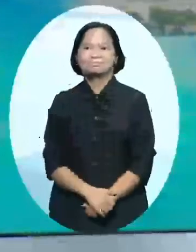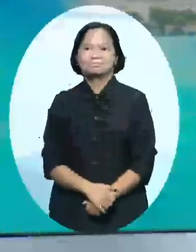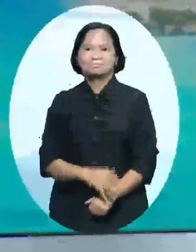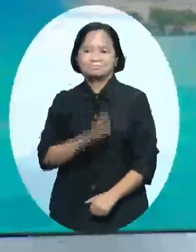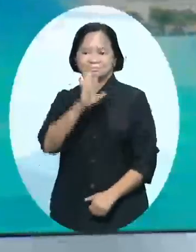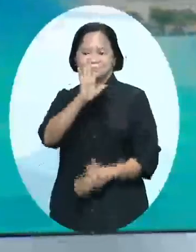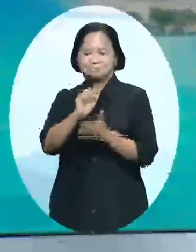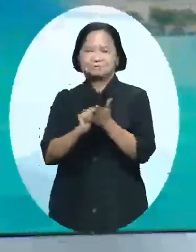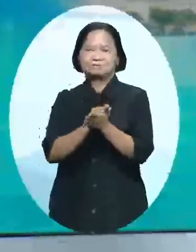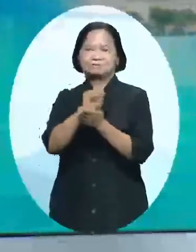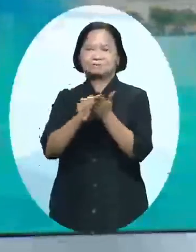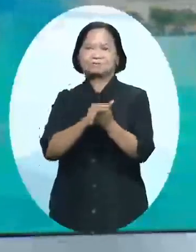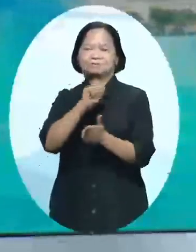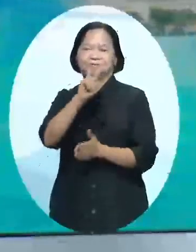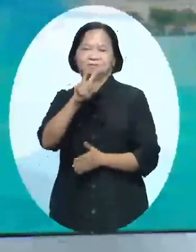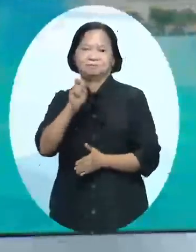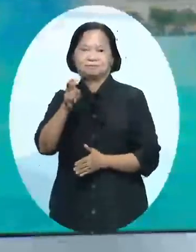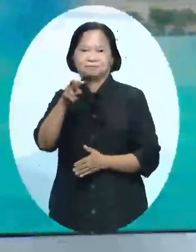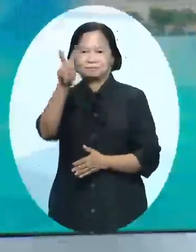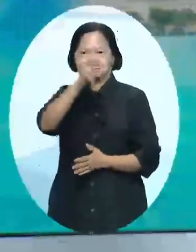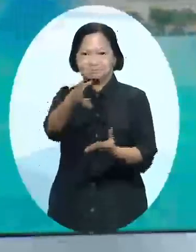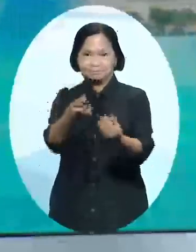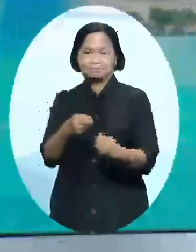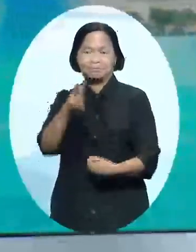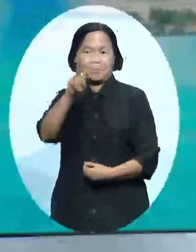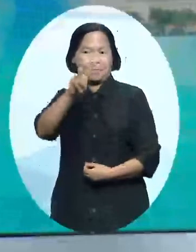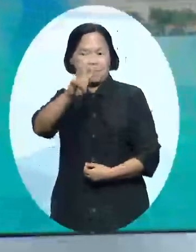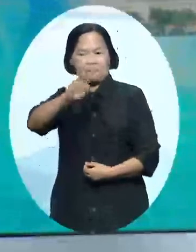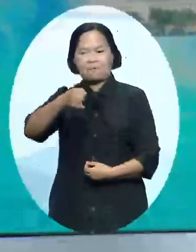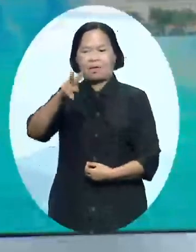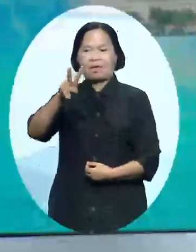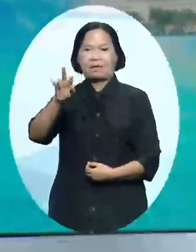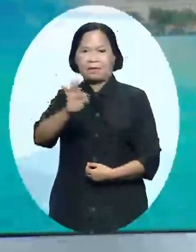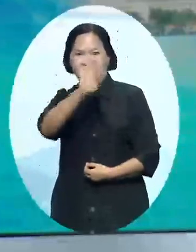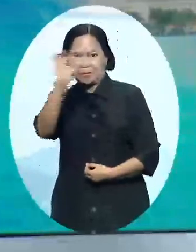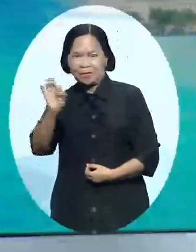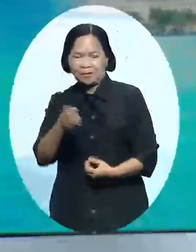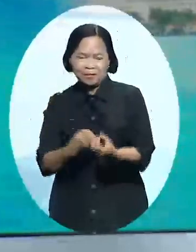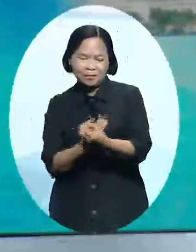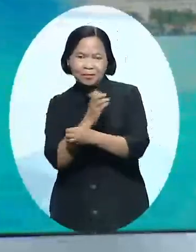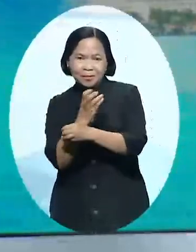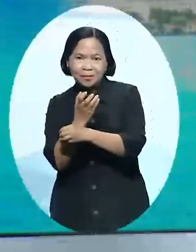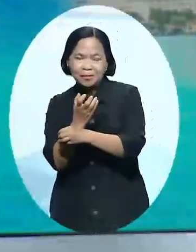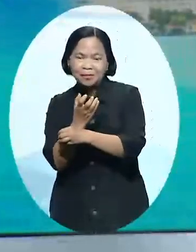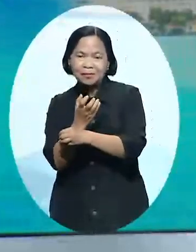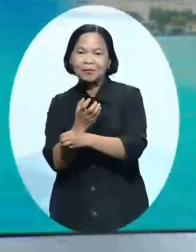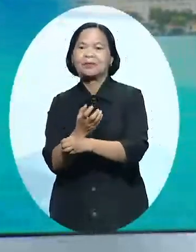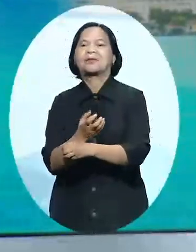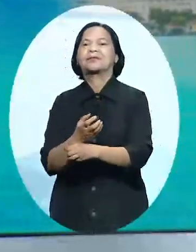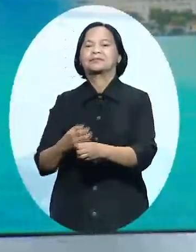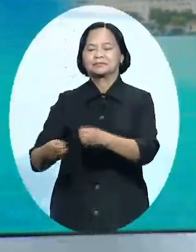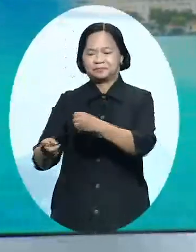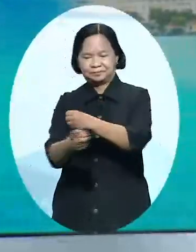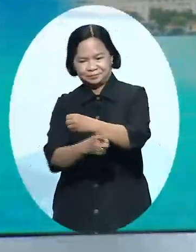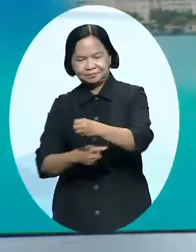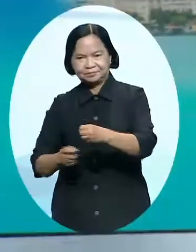Trong 5 tháng đầu năm 2022, Việt Nam thu về gần 23,2 tỷ đô la Mỹ từ xuất khẩu các mặt hàng nông lâm thủy sản. Kết quả